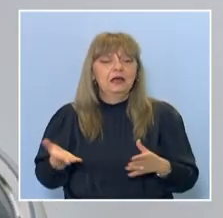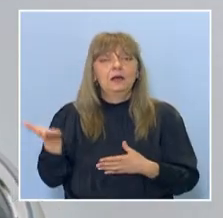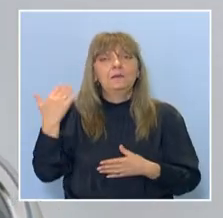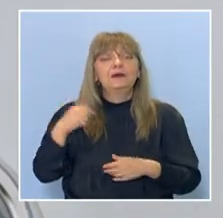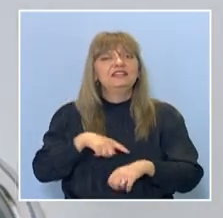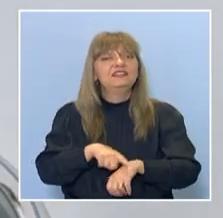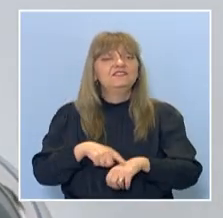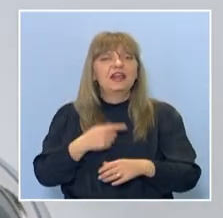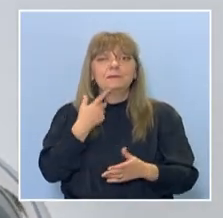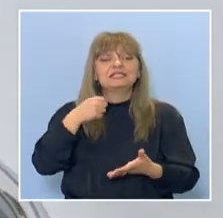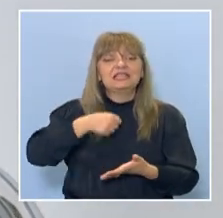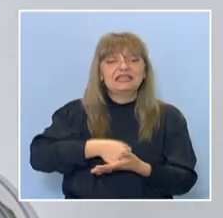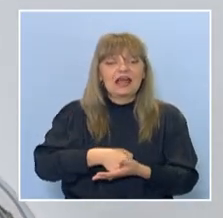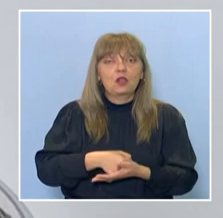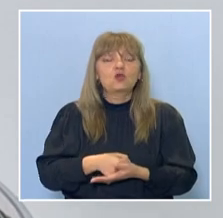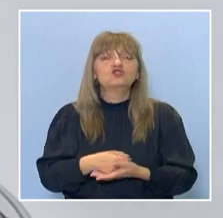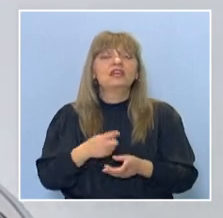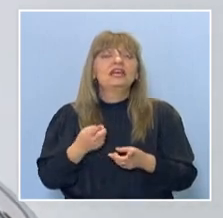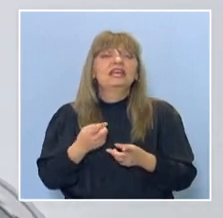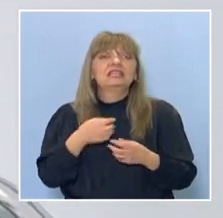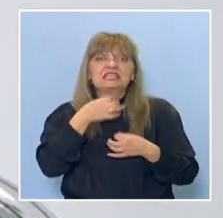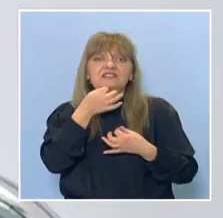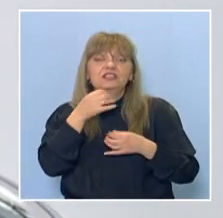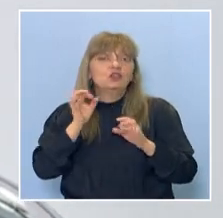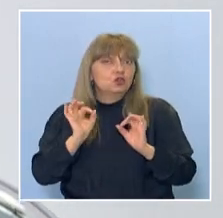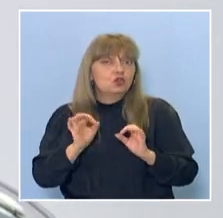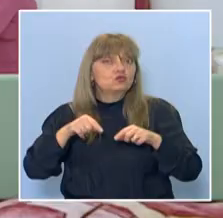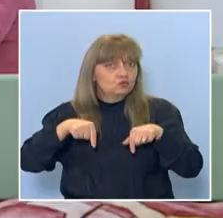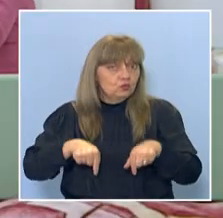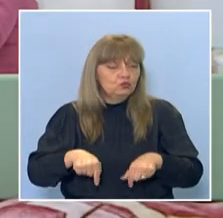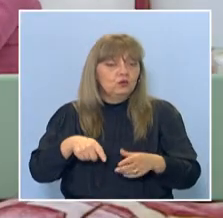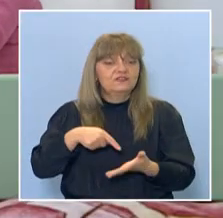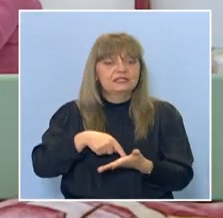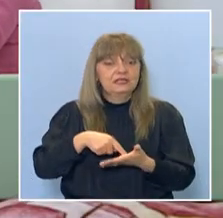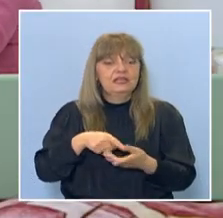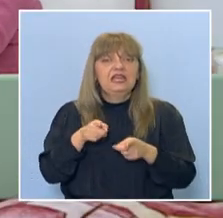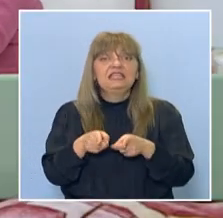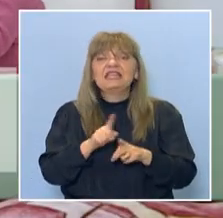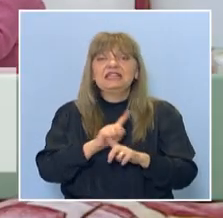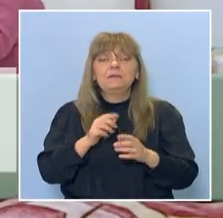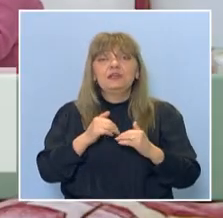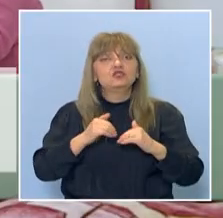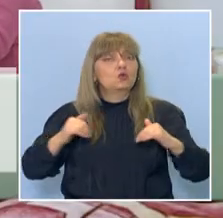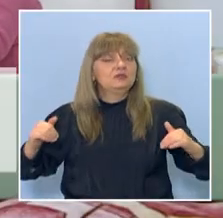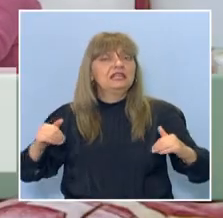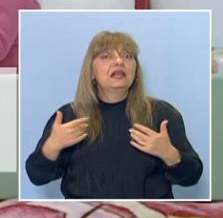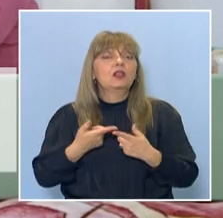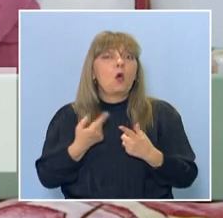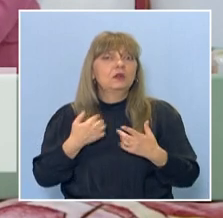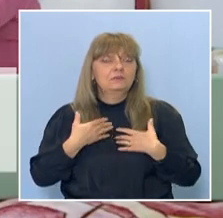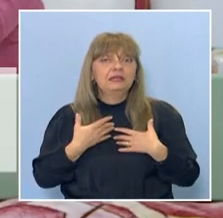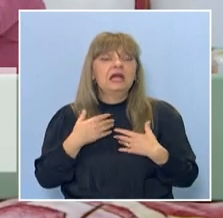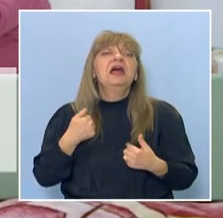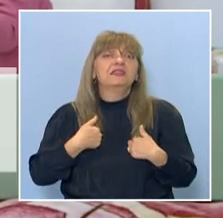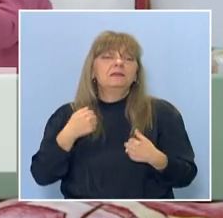се наложи да се адаптира точно в този център. Тя не беше се отделяла от мен и ми беше трудно дори при баба и да я